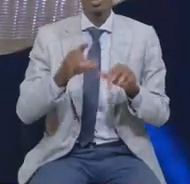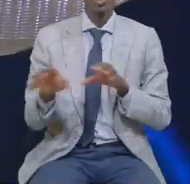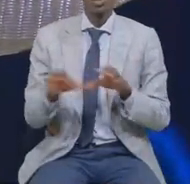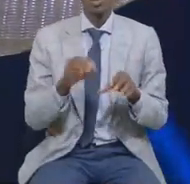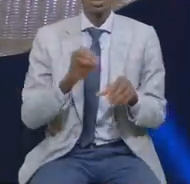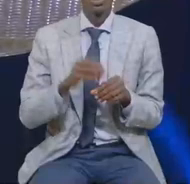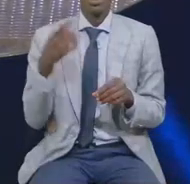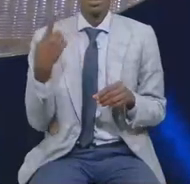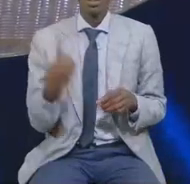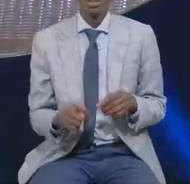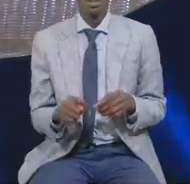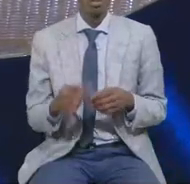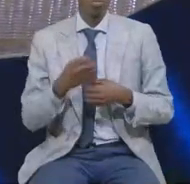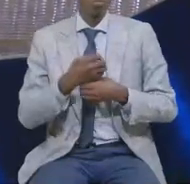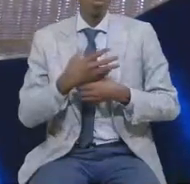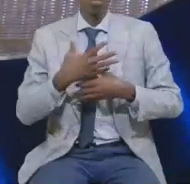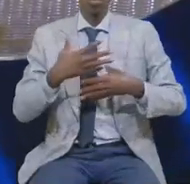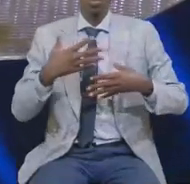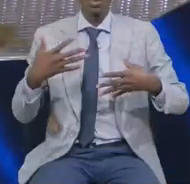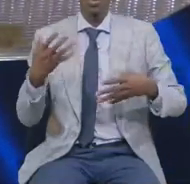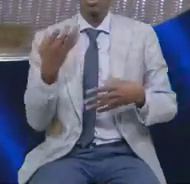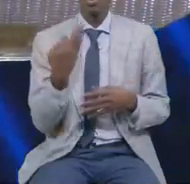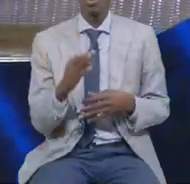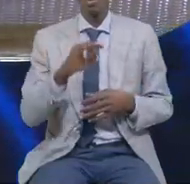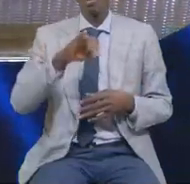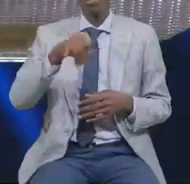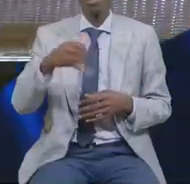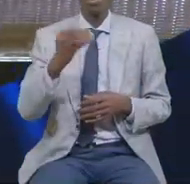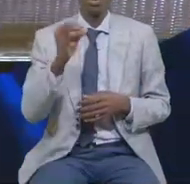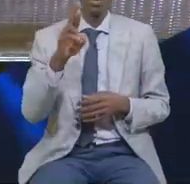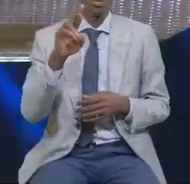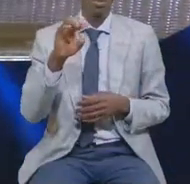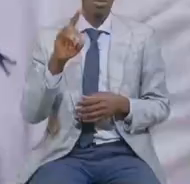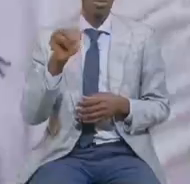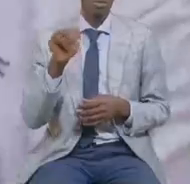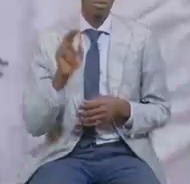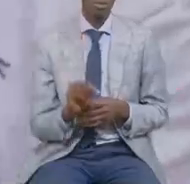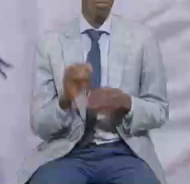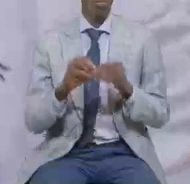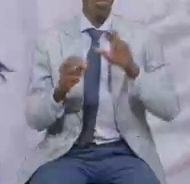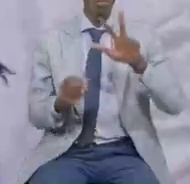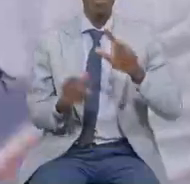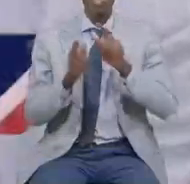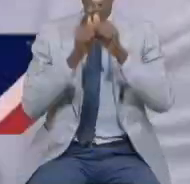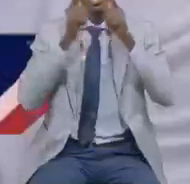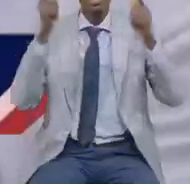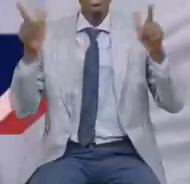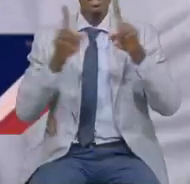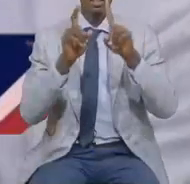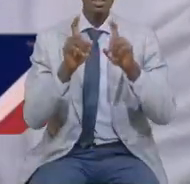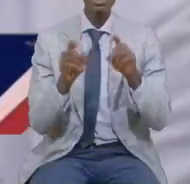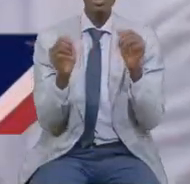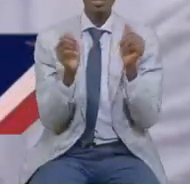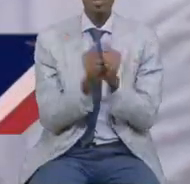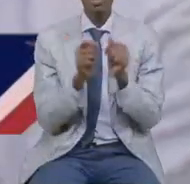du Jourdain? Voyons, troisième section ici, de grandes épreuves avec un